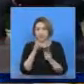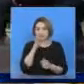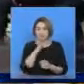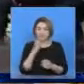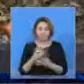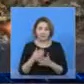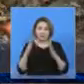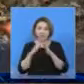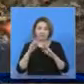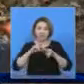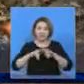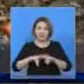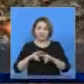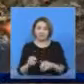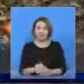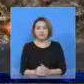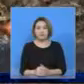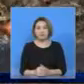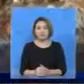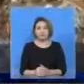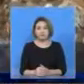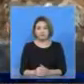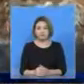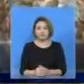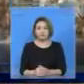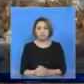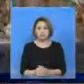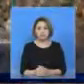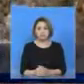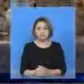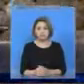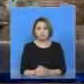поместили под домашний арест. Мереке Амангельдекозе, Жанна Дельсагиев, телеканал Актобе.